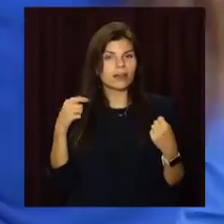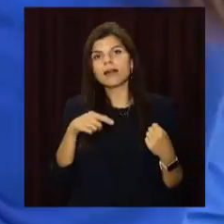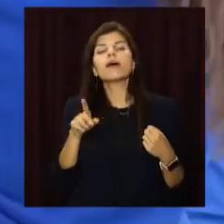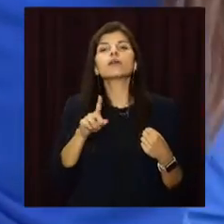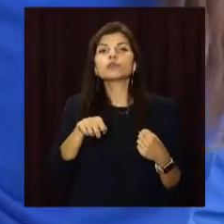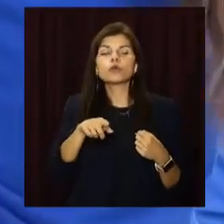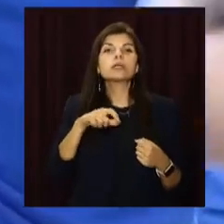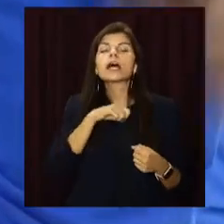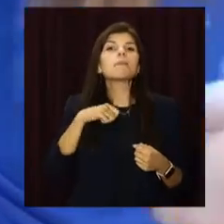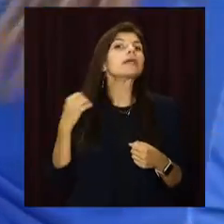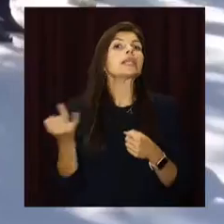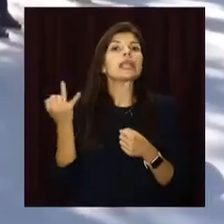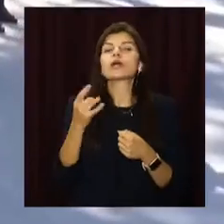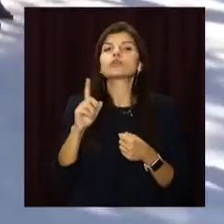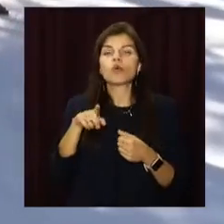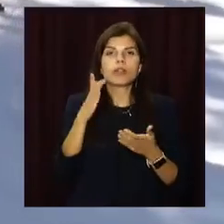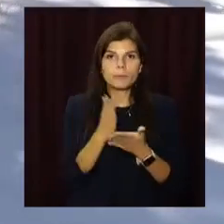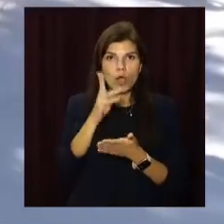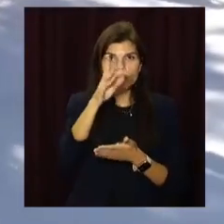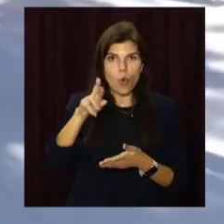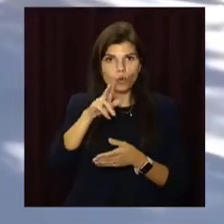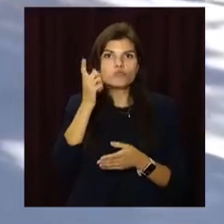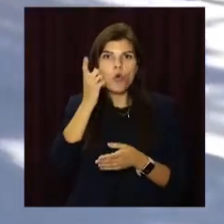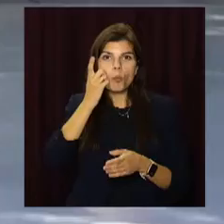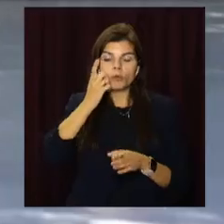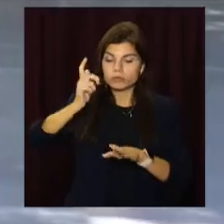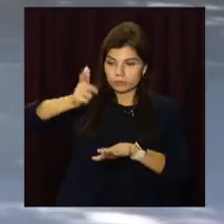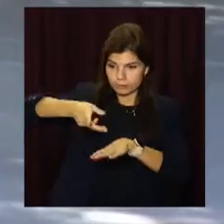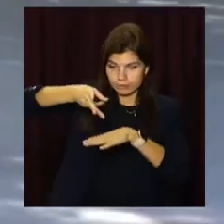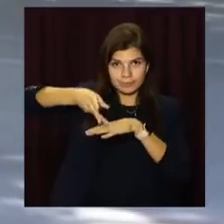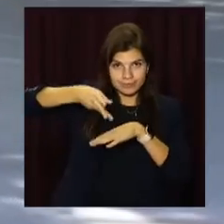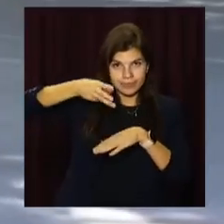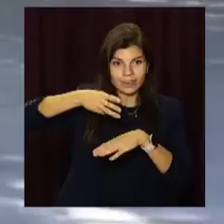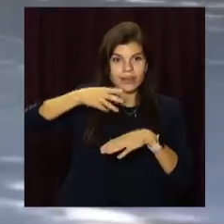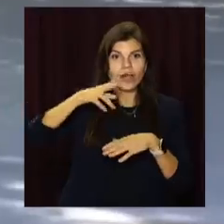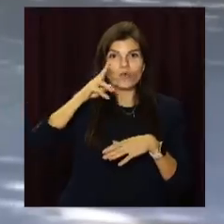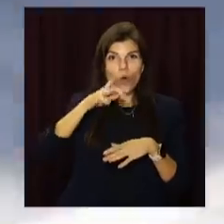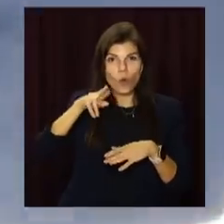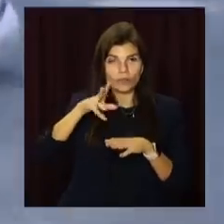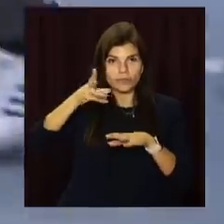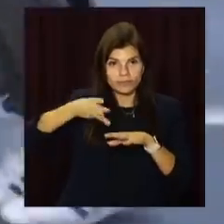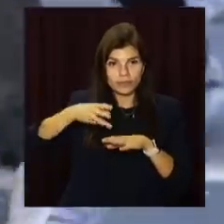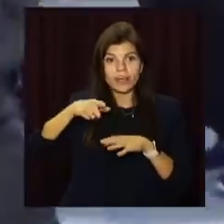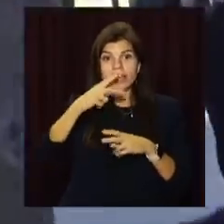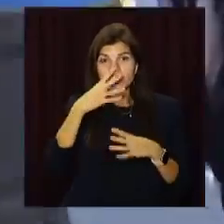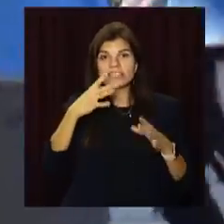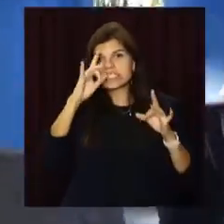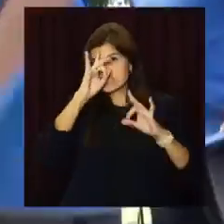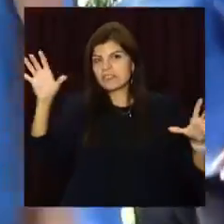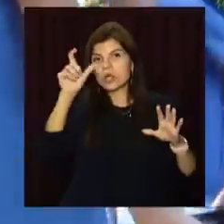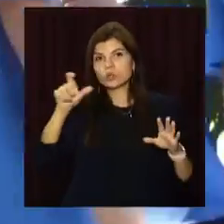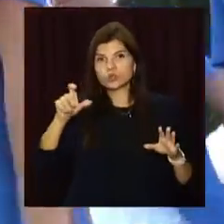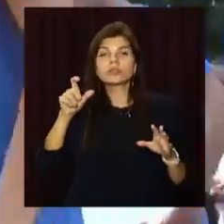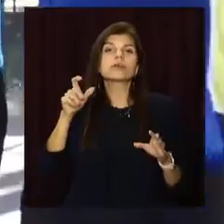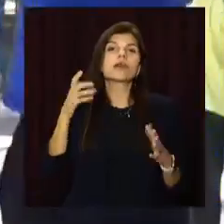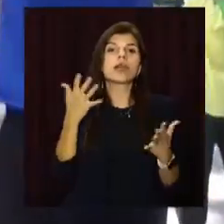фішка спортмайданчика – вказівники з QR-кодом. Людина наводить телефон на спеціальний стенд і бачить зірок українського спорту та